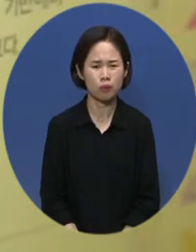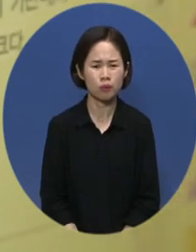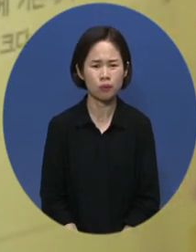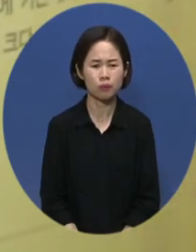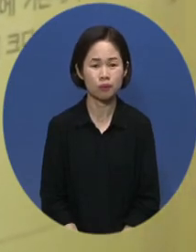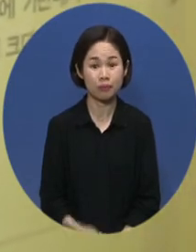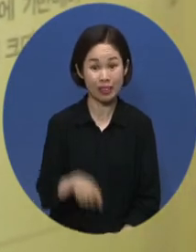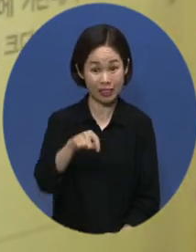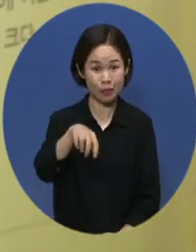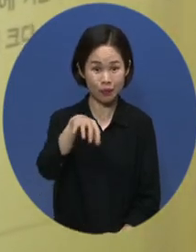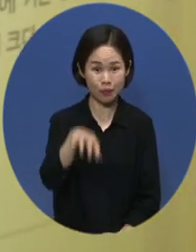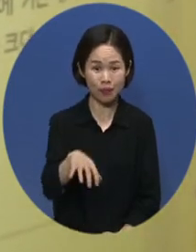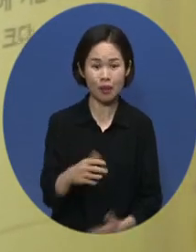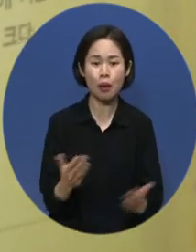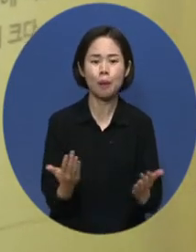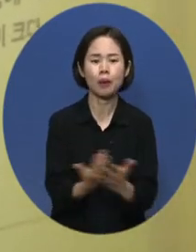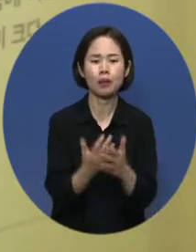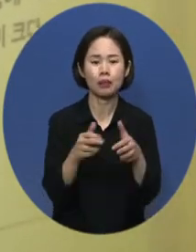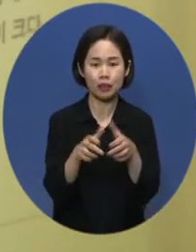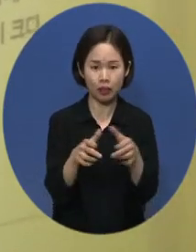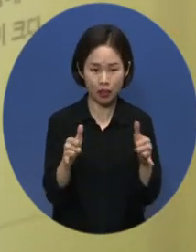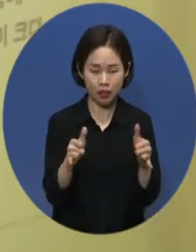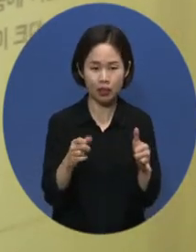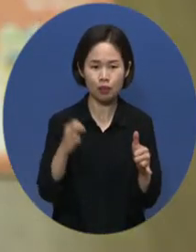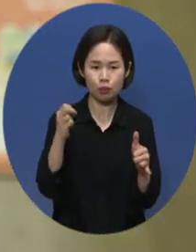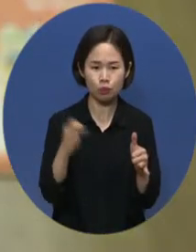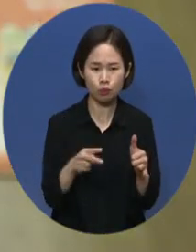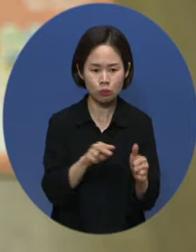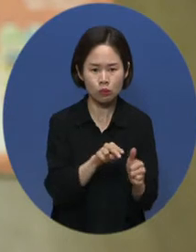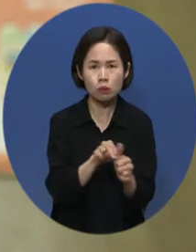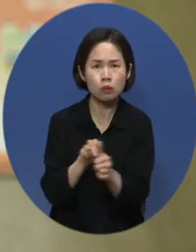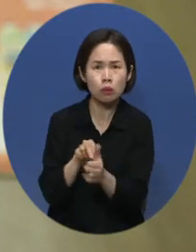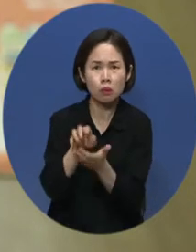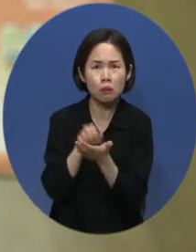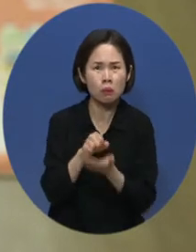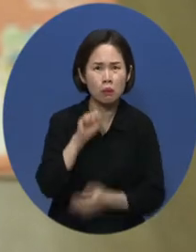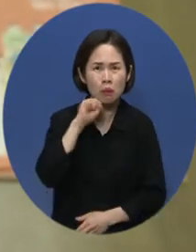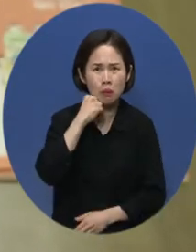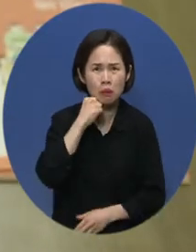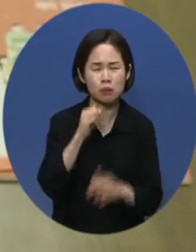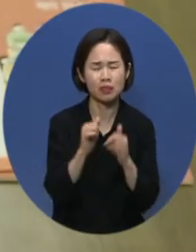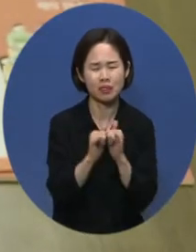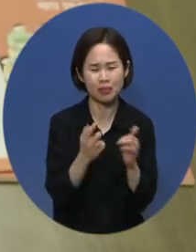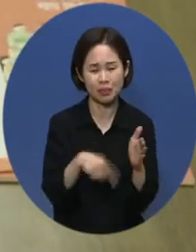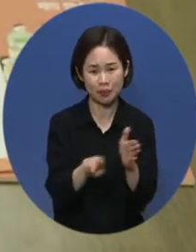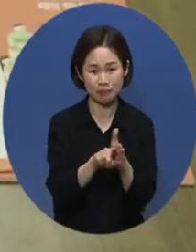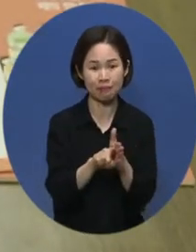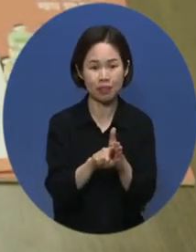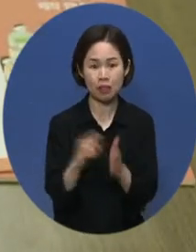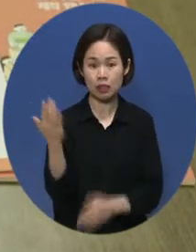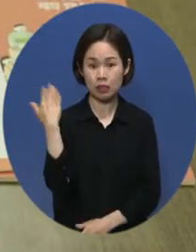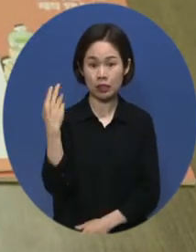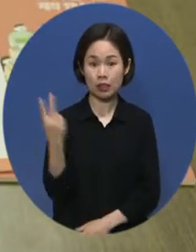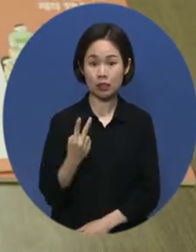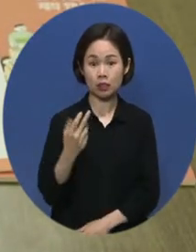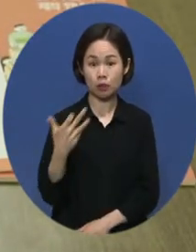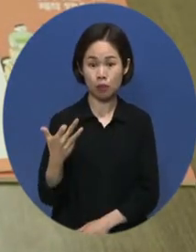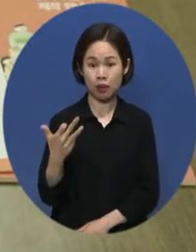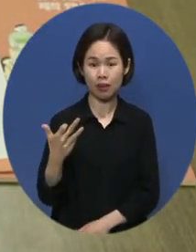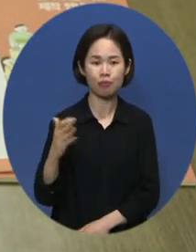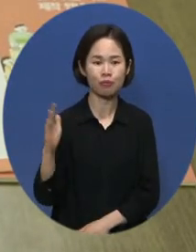알다 센터에서는 발달 장애인을 비롯한 정보 접근에 어려움을 겪는 국민을 위해 지난